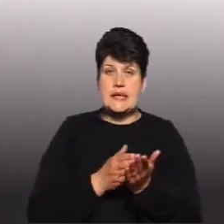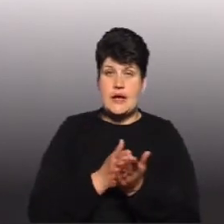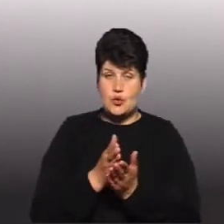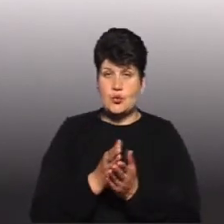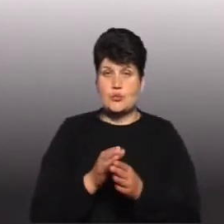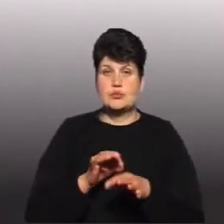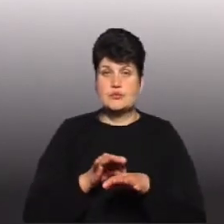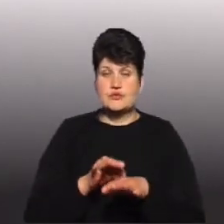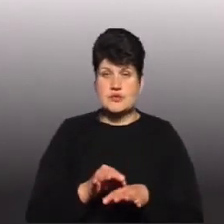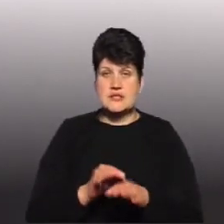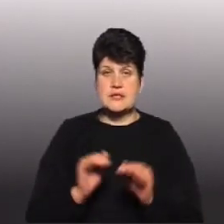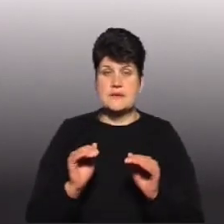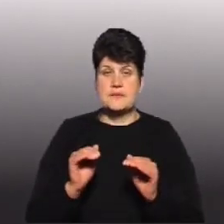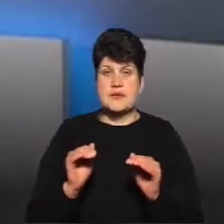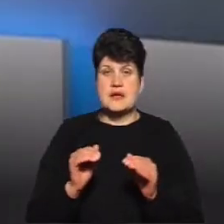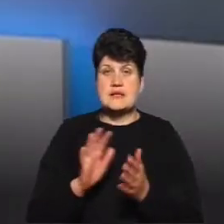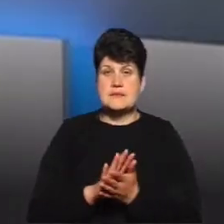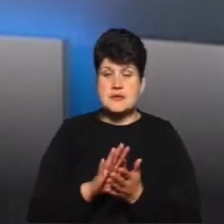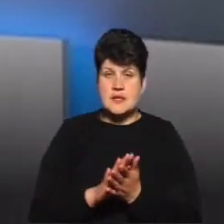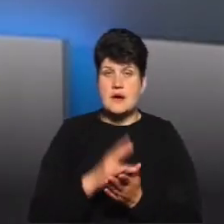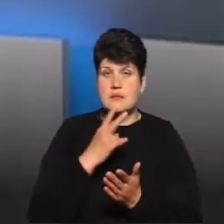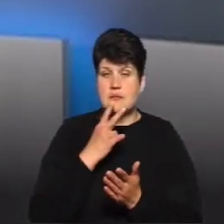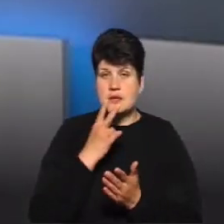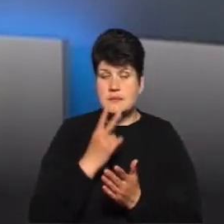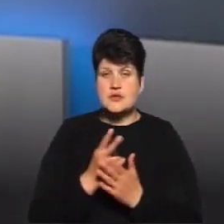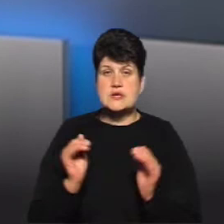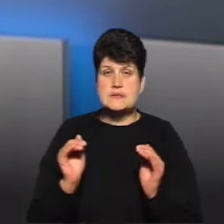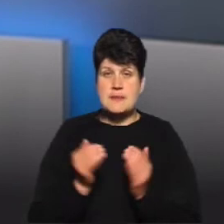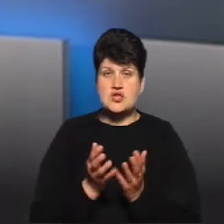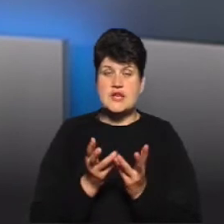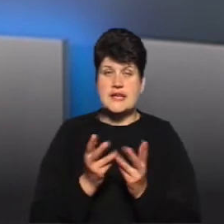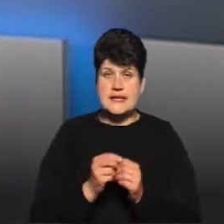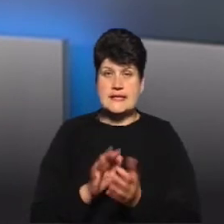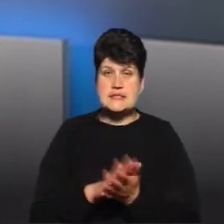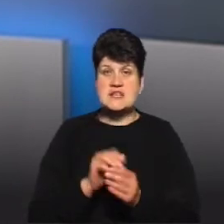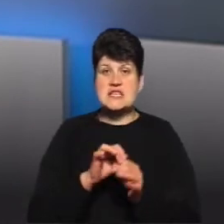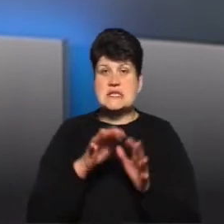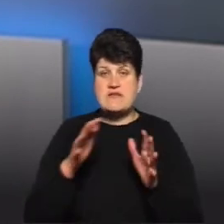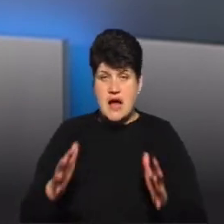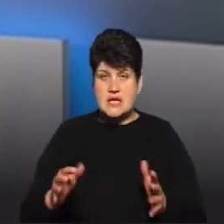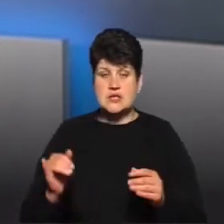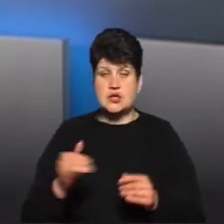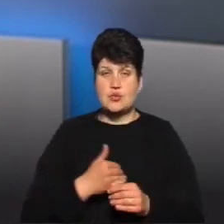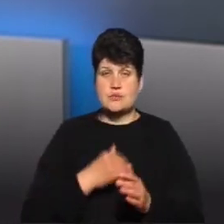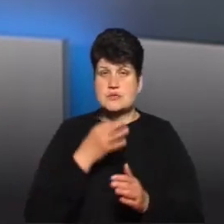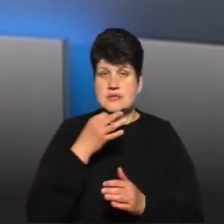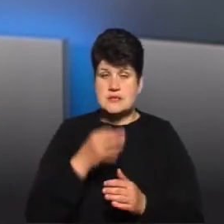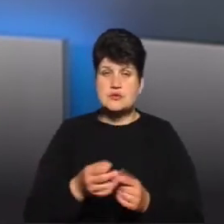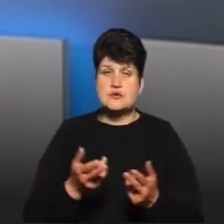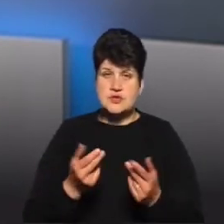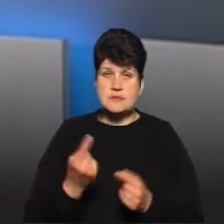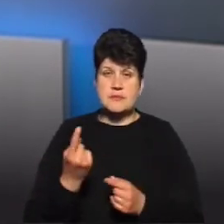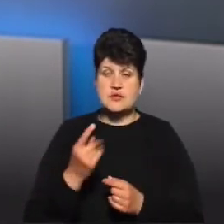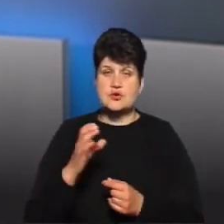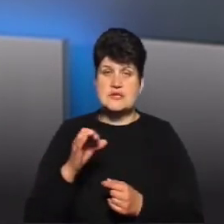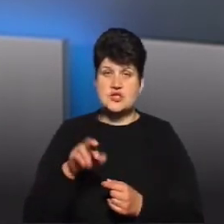зменшення кількості цих, звичайно, полігонів, сміттєзвалищ. І хочемо зазначити, що, звичайно, з 1 січня 2018 року у